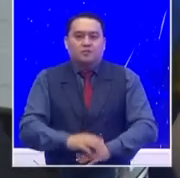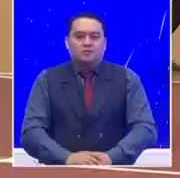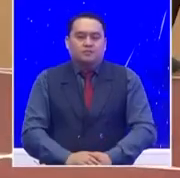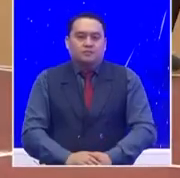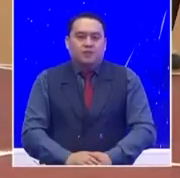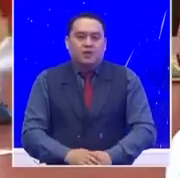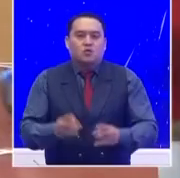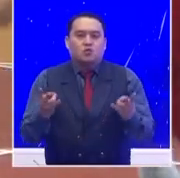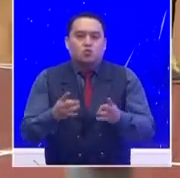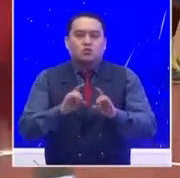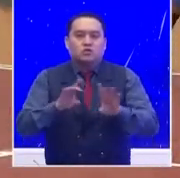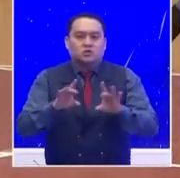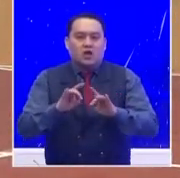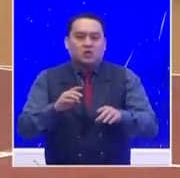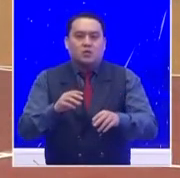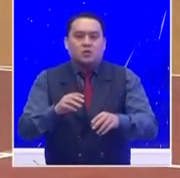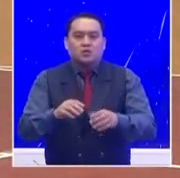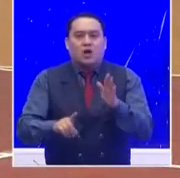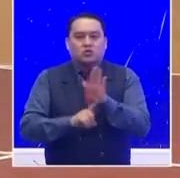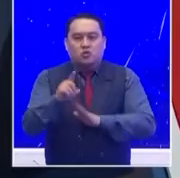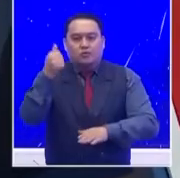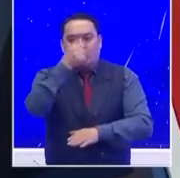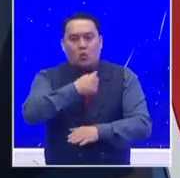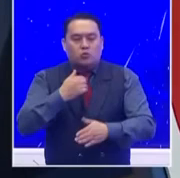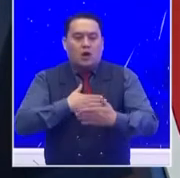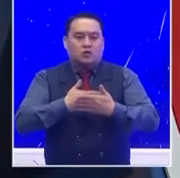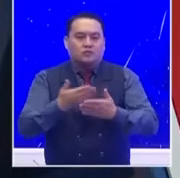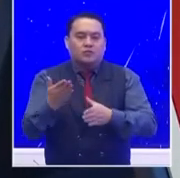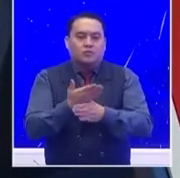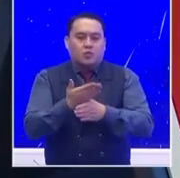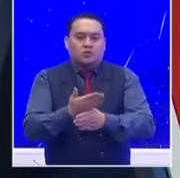следует отметить турнир приурочен к началу года волонтеров